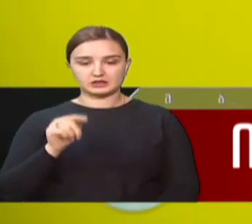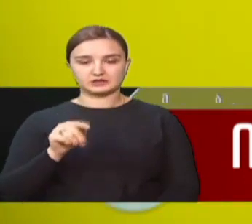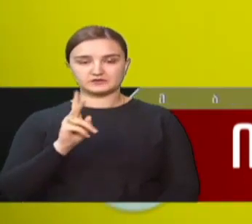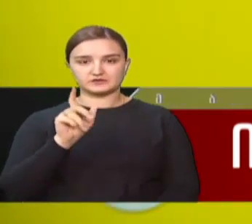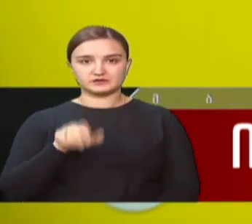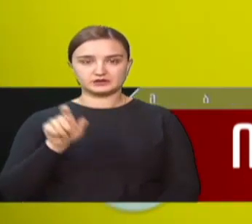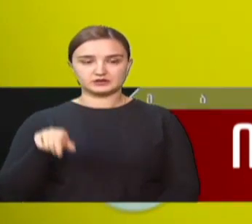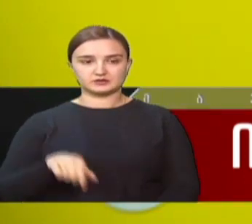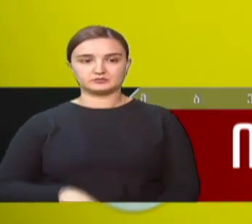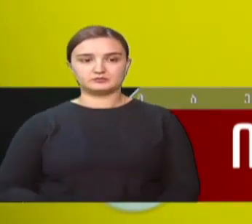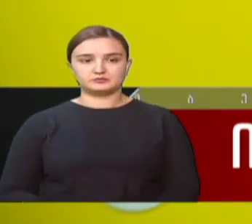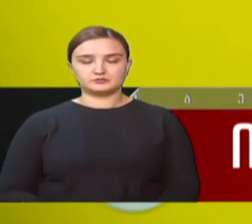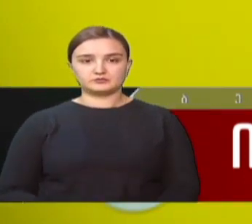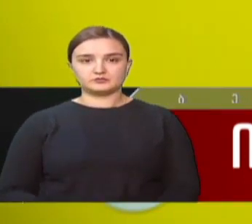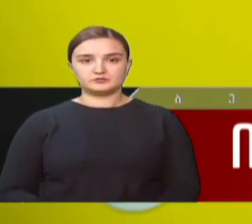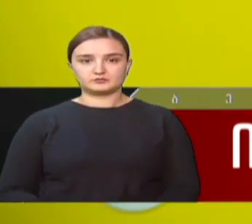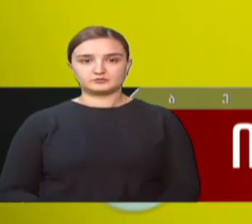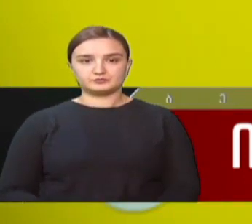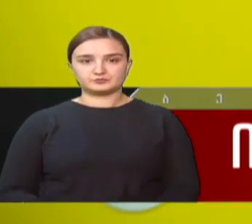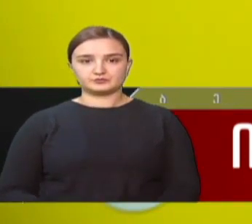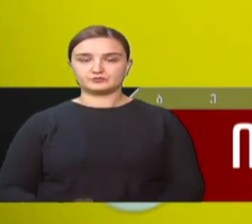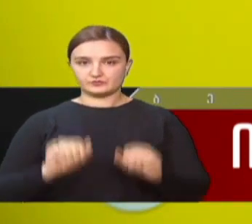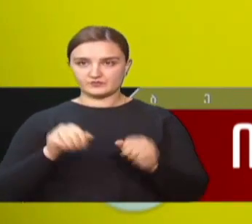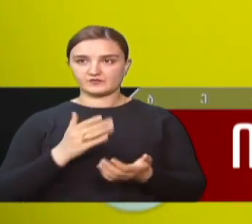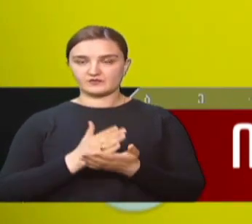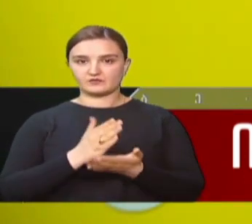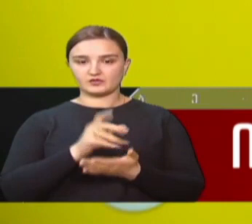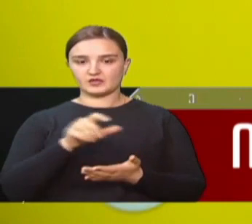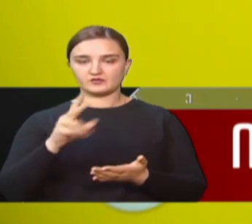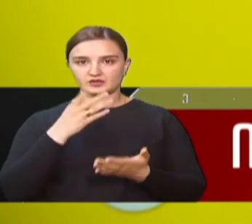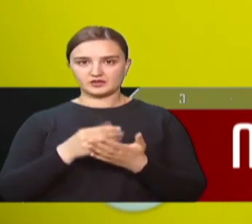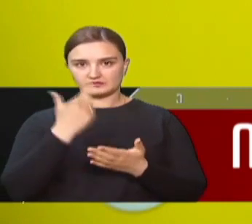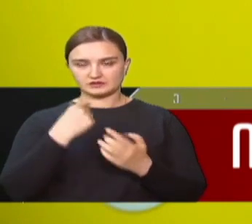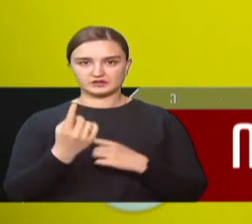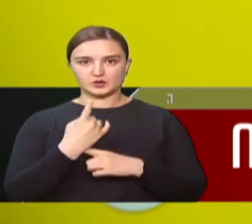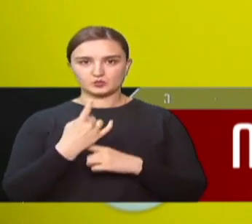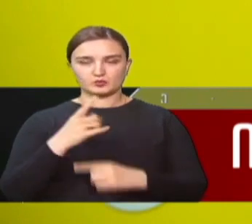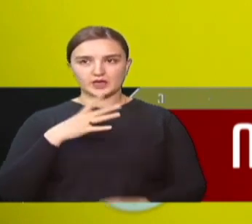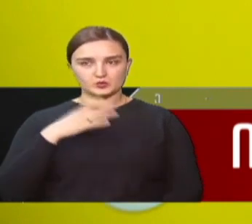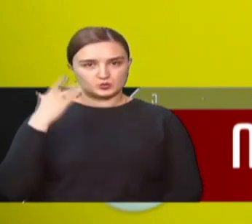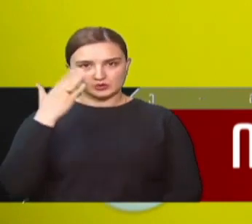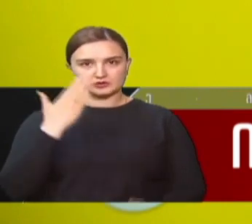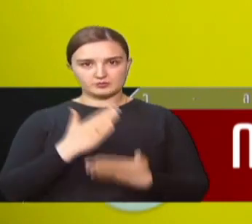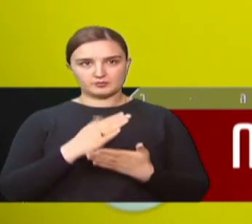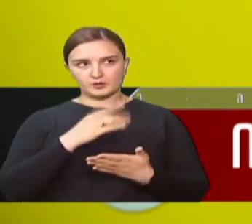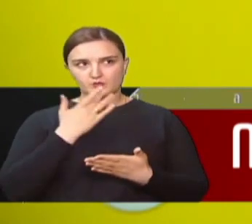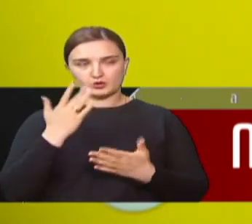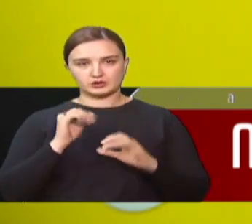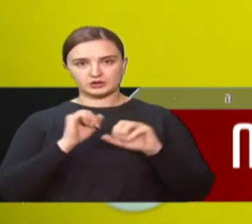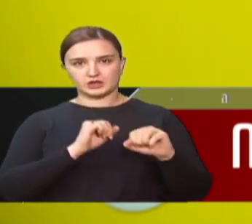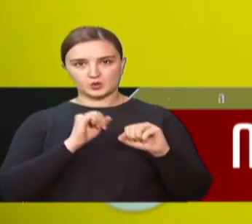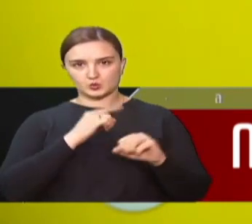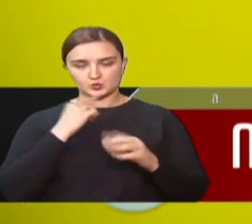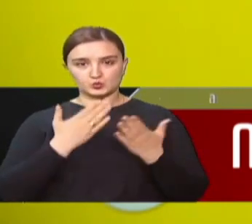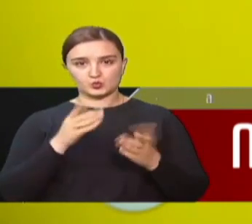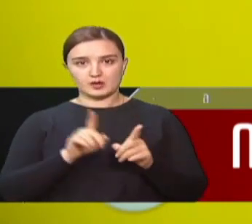ხალხისთვის, ვინც არ ვიცი, შეიძლება არსებობს კიდე ხალხი, ვინც თავს იტყუებს, რომ ქართული ოცნება არის პროევროპული პოლიტიკური ძალა. ესეთ ხალხი